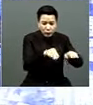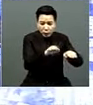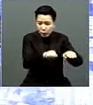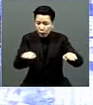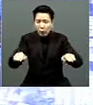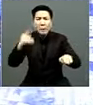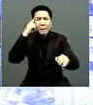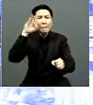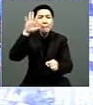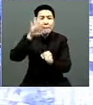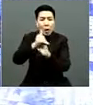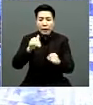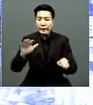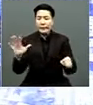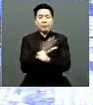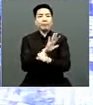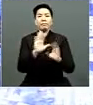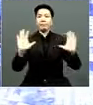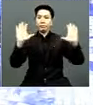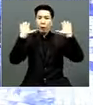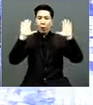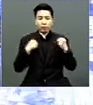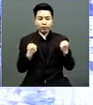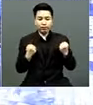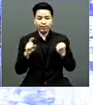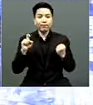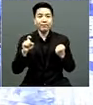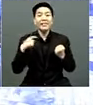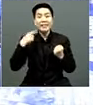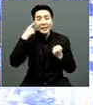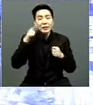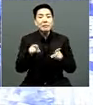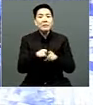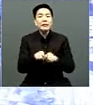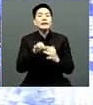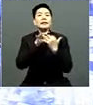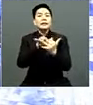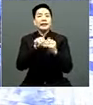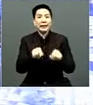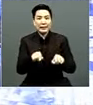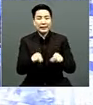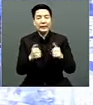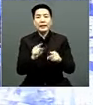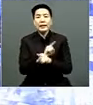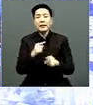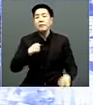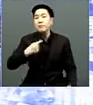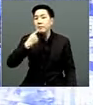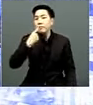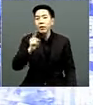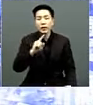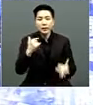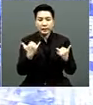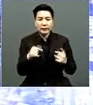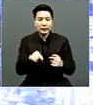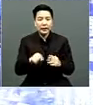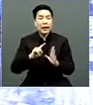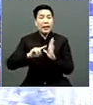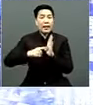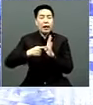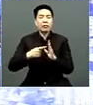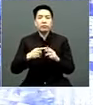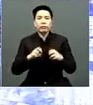พอเท่าไหร่เต็มก็จะต้องบอกต้องมีวิธีการที่จะมาสื่อสารกันแต่นำเรียนครับว่าช่วงแรกๆอาจ